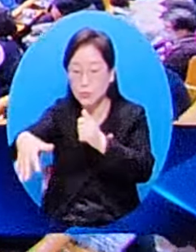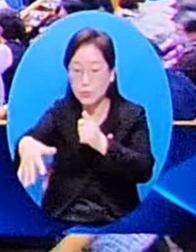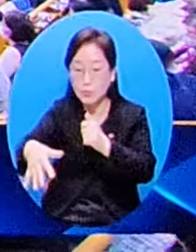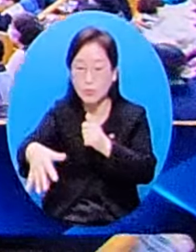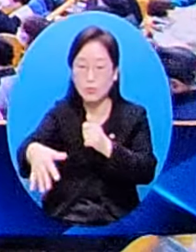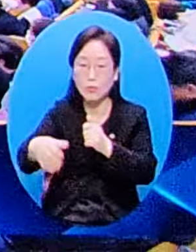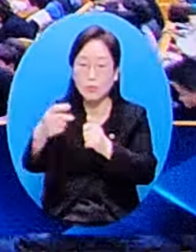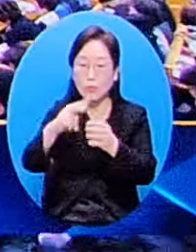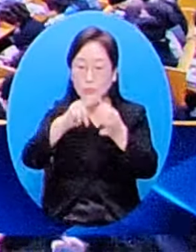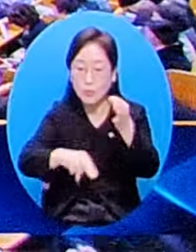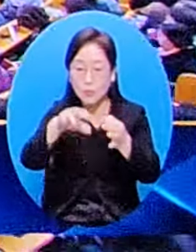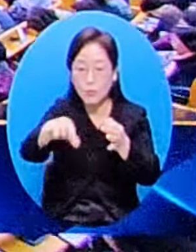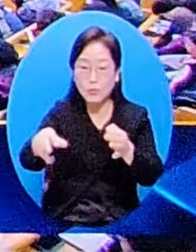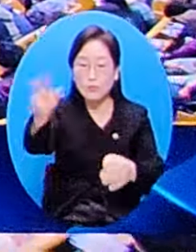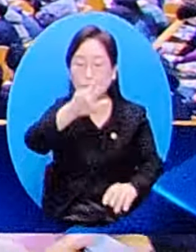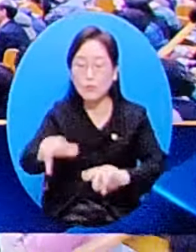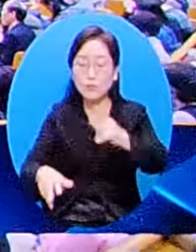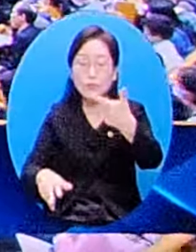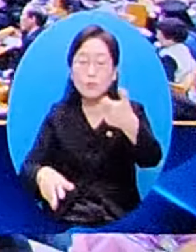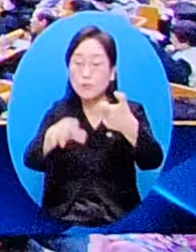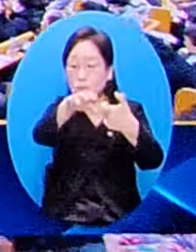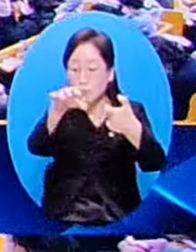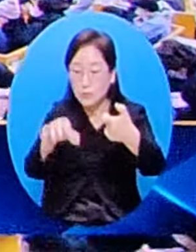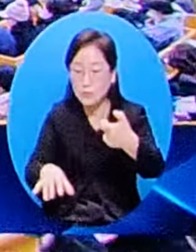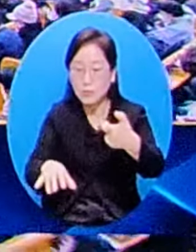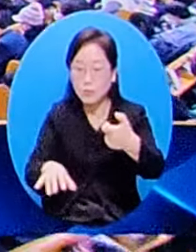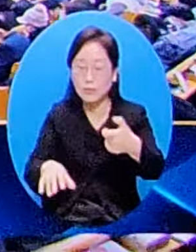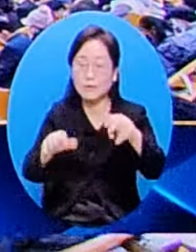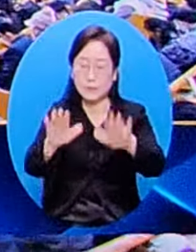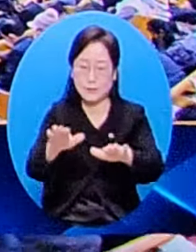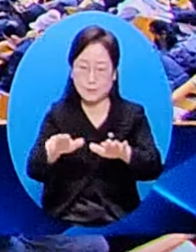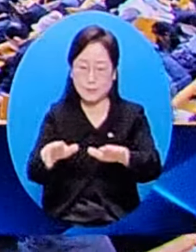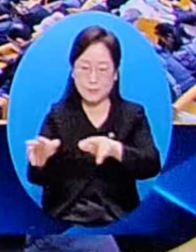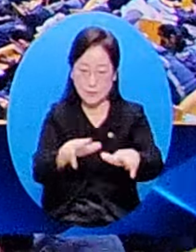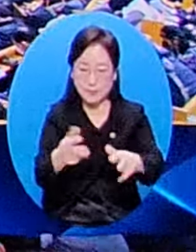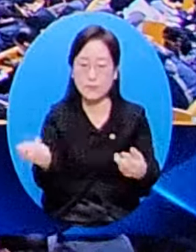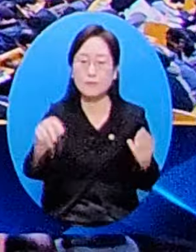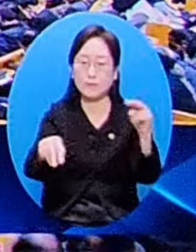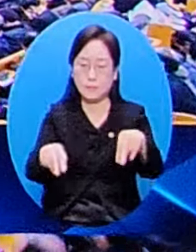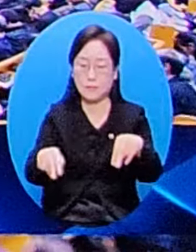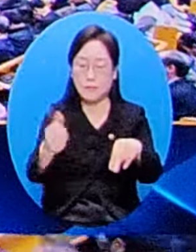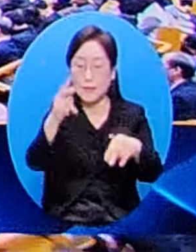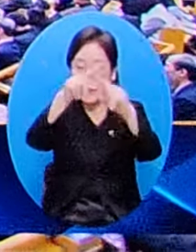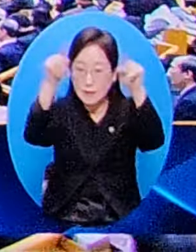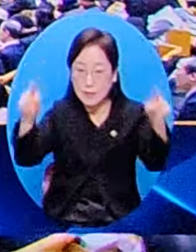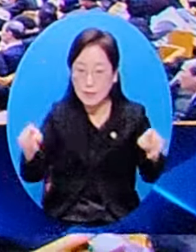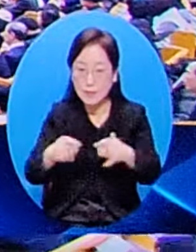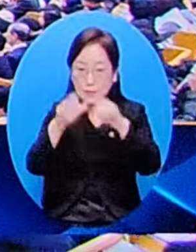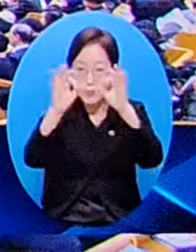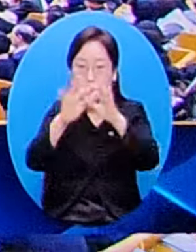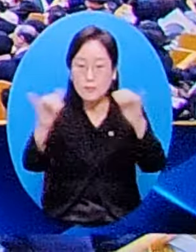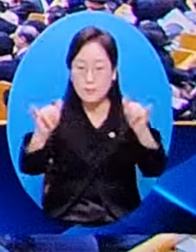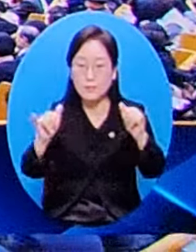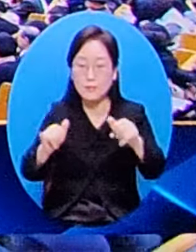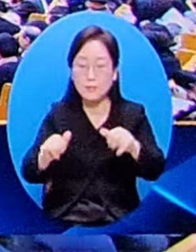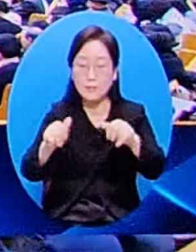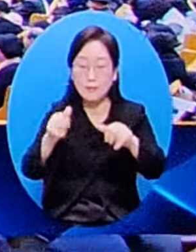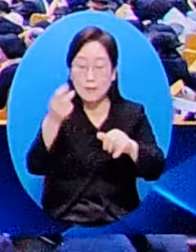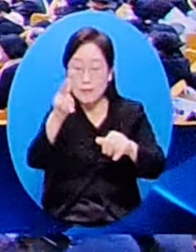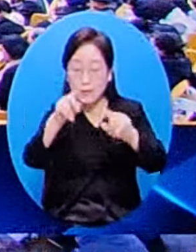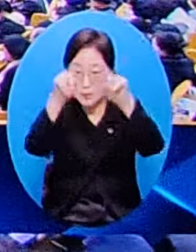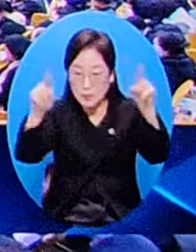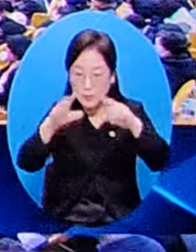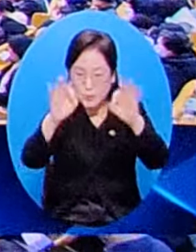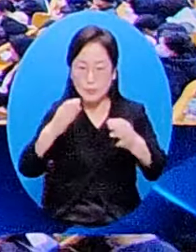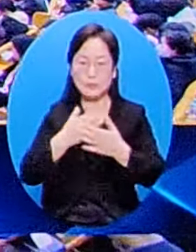지성전 종교 650여 함께 예배드리는 그 초소에서 일어나시기 바랍니다. TV 생중계로 예배본 분들은 TV 앞에서 가슴에